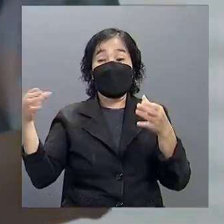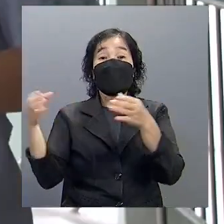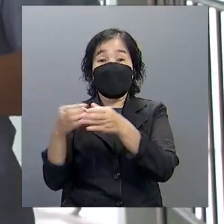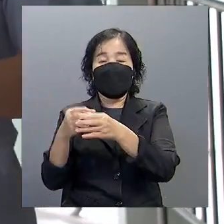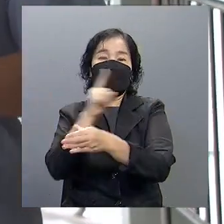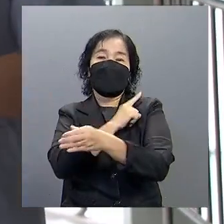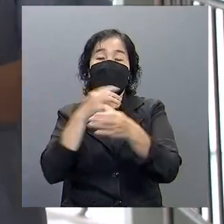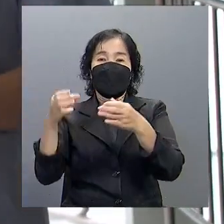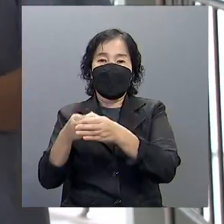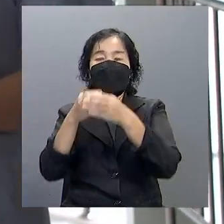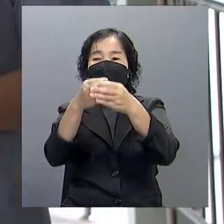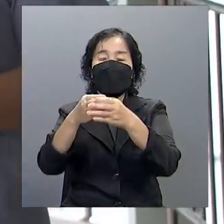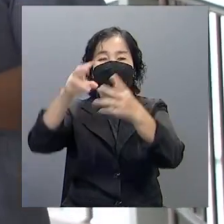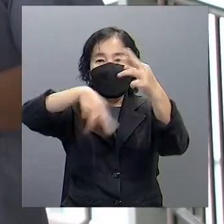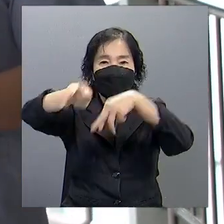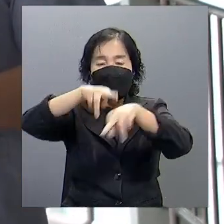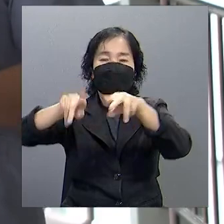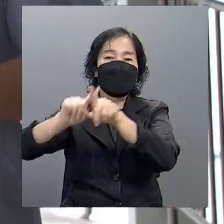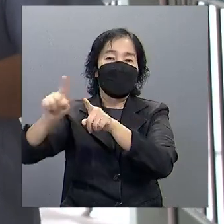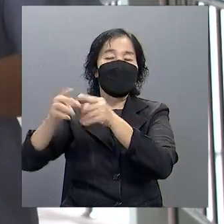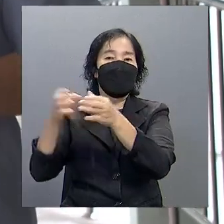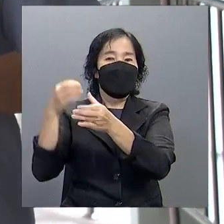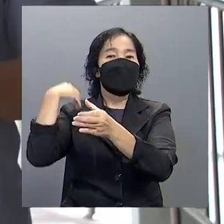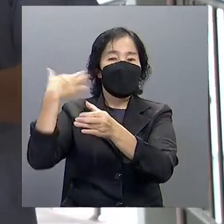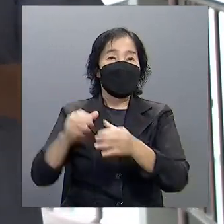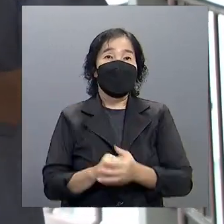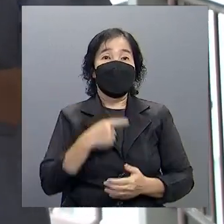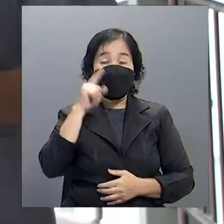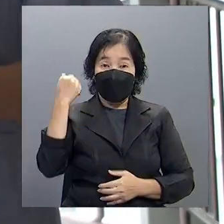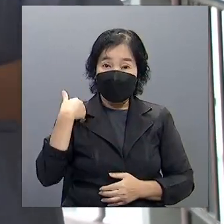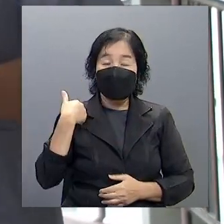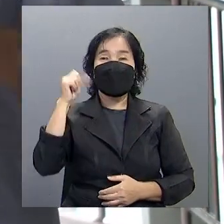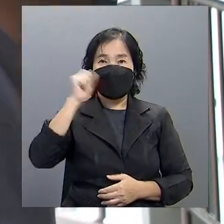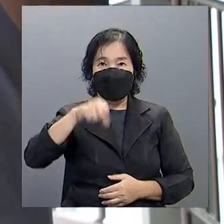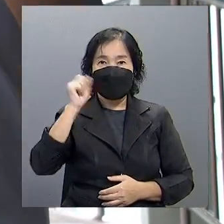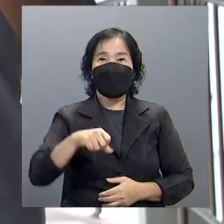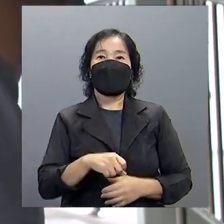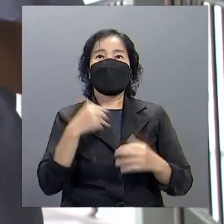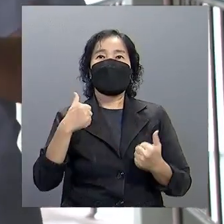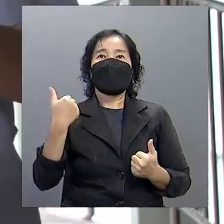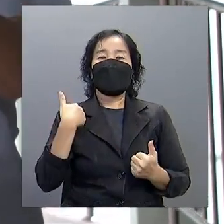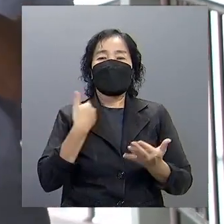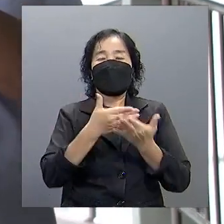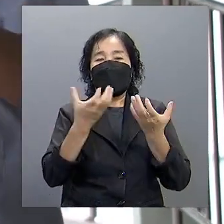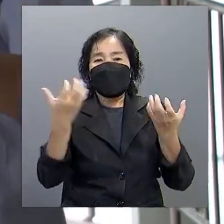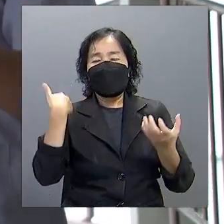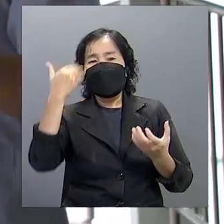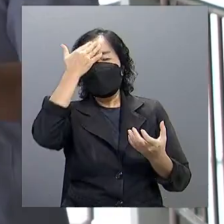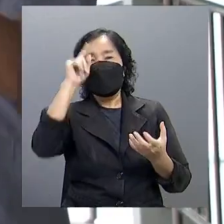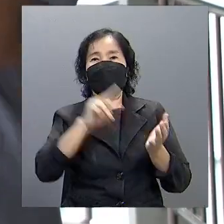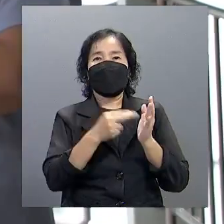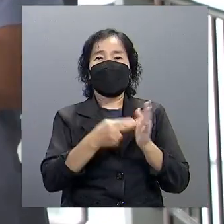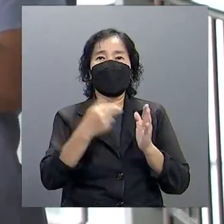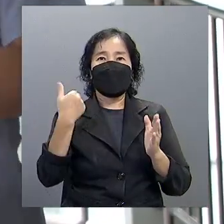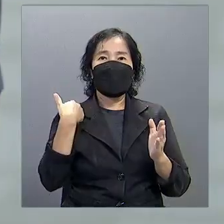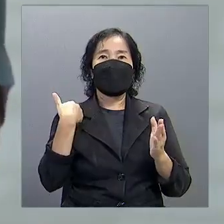แล้ว เข้าใจแต่นี้นอกจากคนเนี่ยเห็นบอกของพี่เนี่ยโดนเรื่องของสิ่งของด้วย ใช่ก็เรามีสิ่งของด้วยเพราะว่าเราของเราเก็บสิ่งของเครื่องใช้ของเขาค่